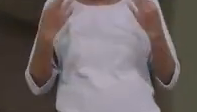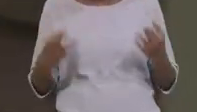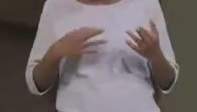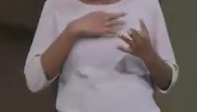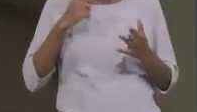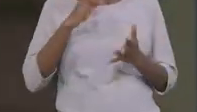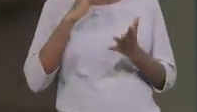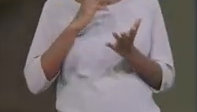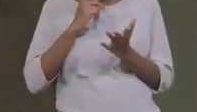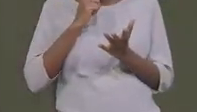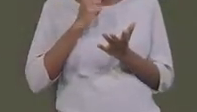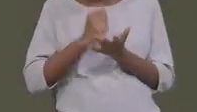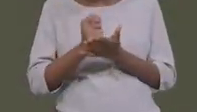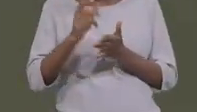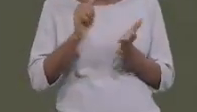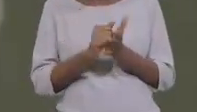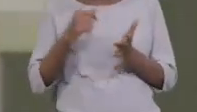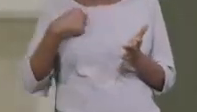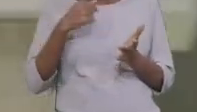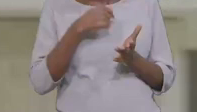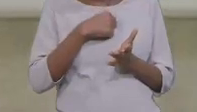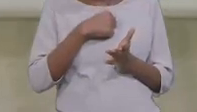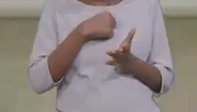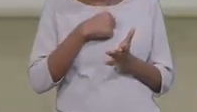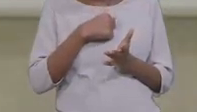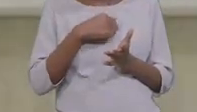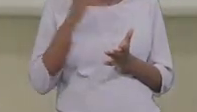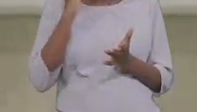Cherchons la vérité de la révélation